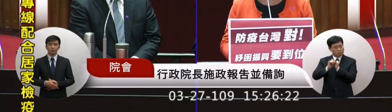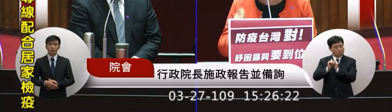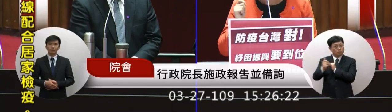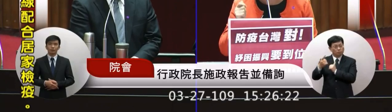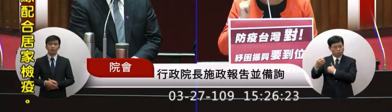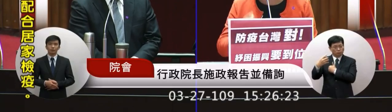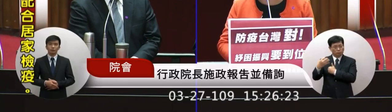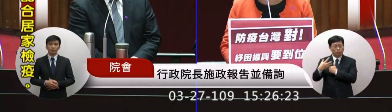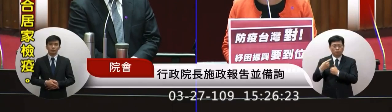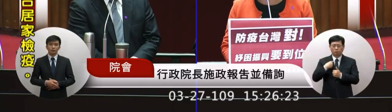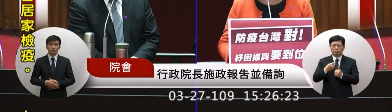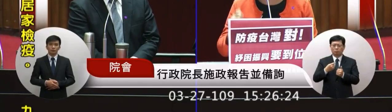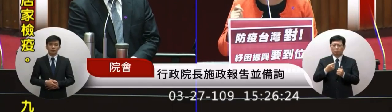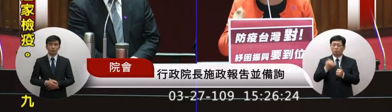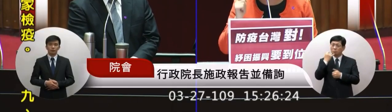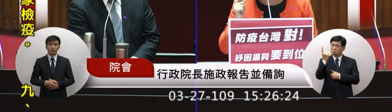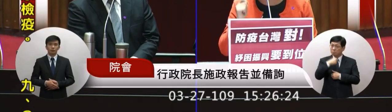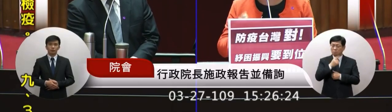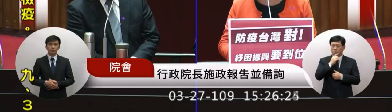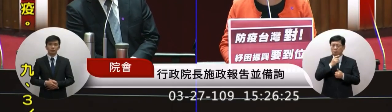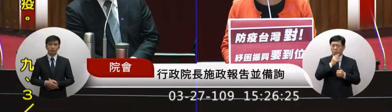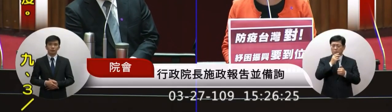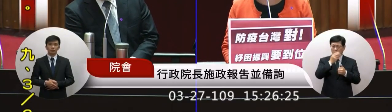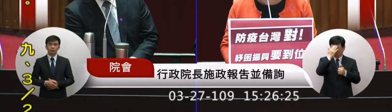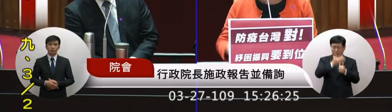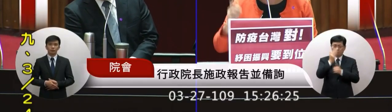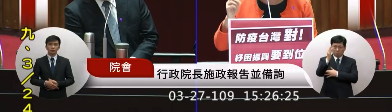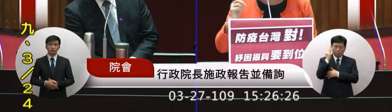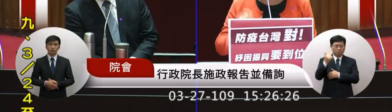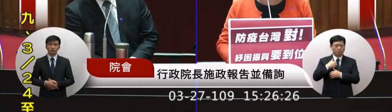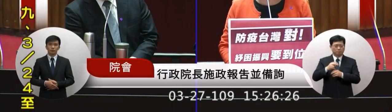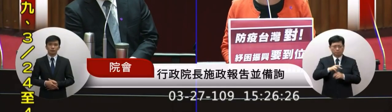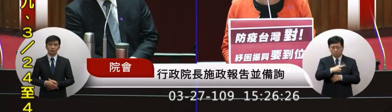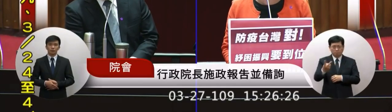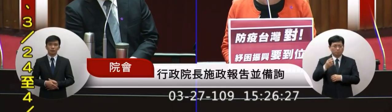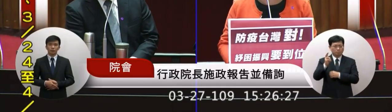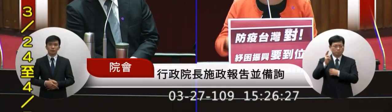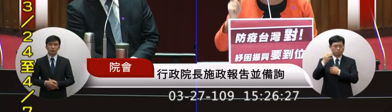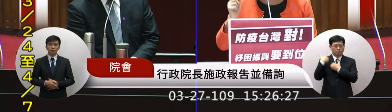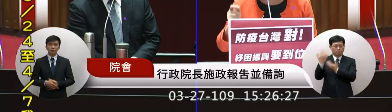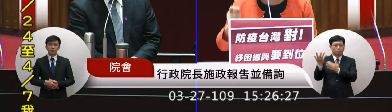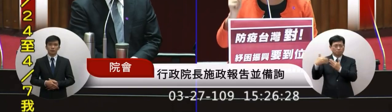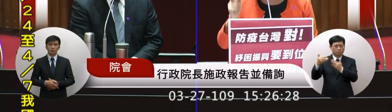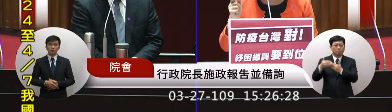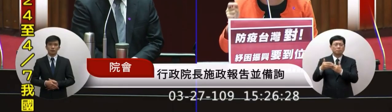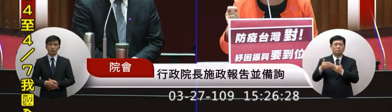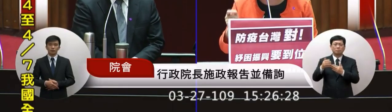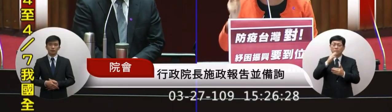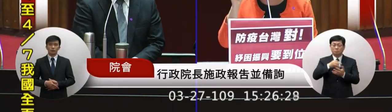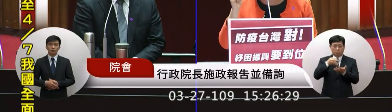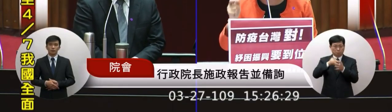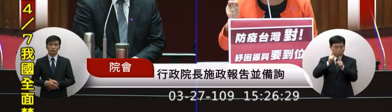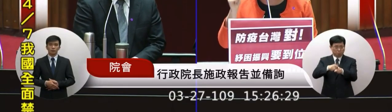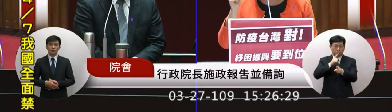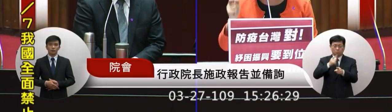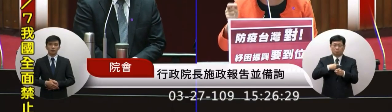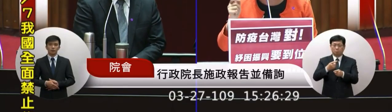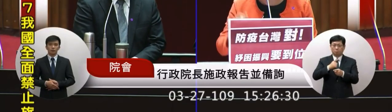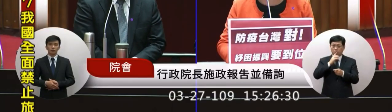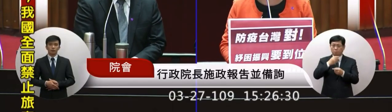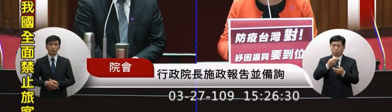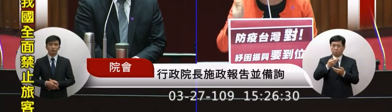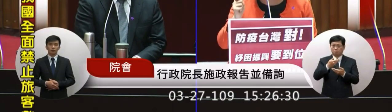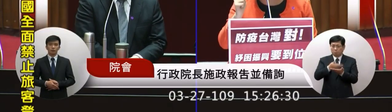家在诉求说，可不可以请政府考量由学校来做一个实名制一个发送